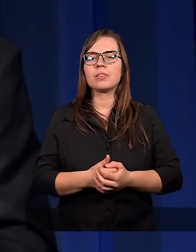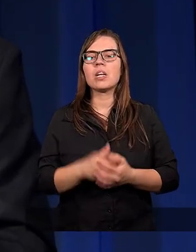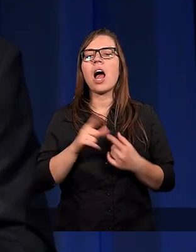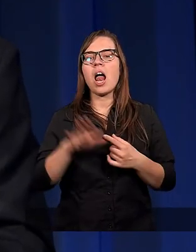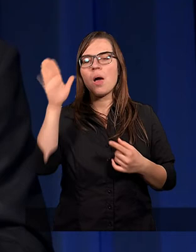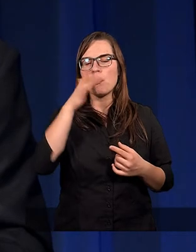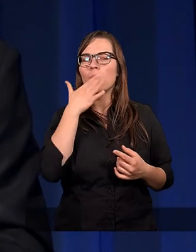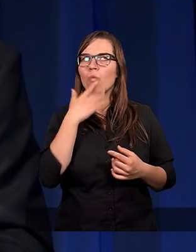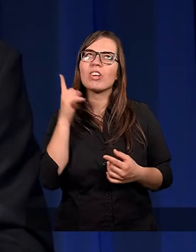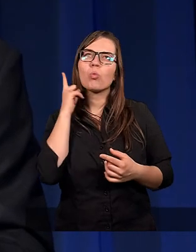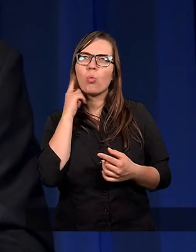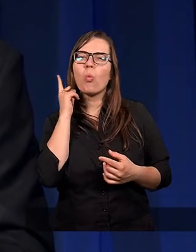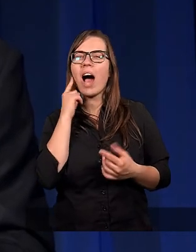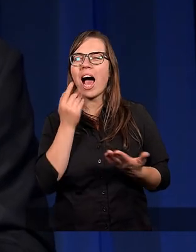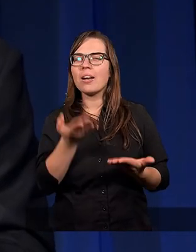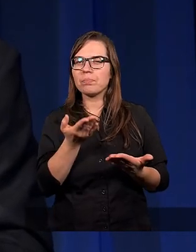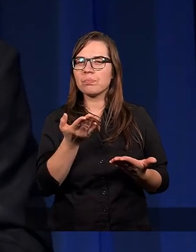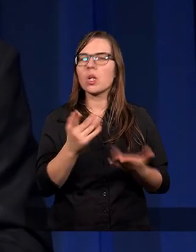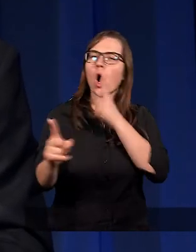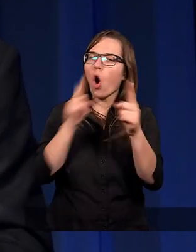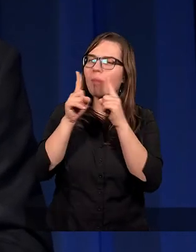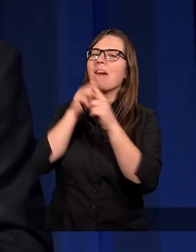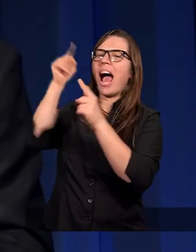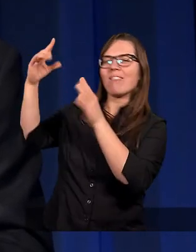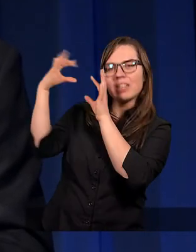Ale Bóg mówi: słuchaj, porozmawiaj ze mną.